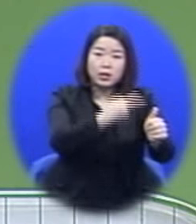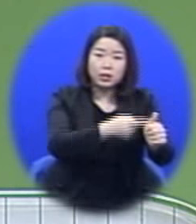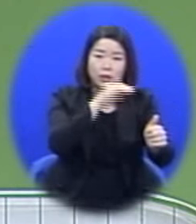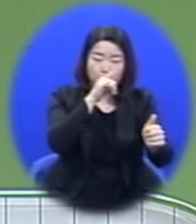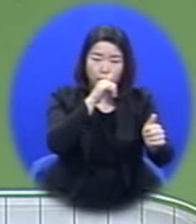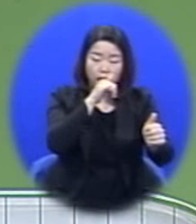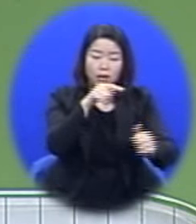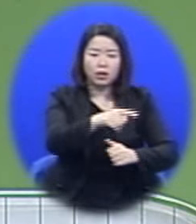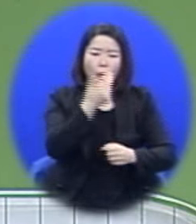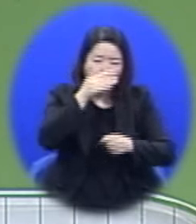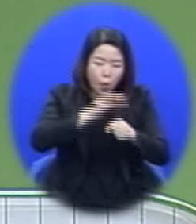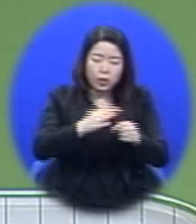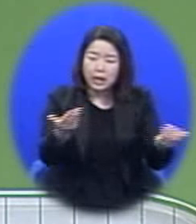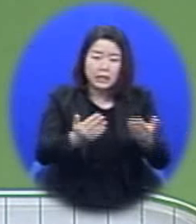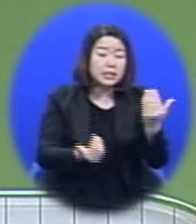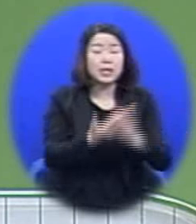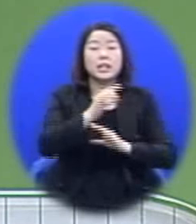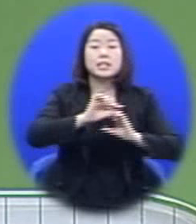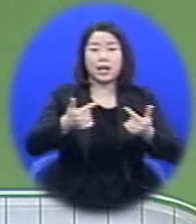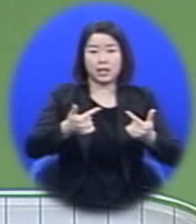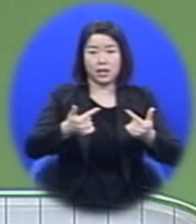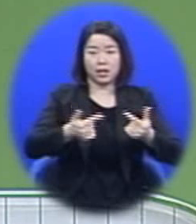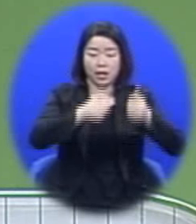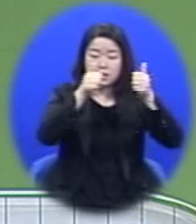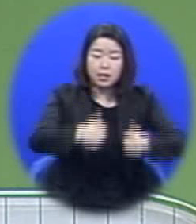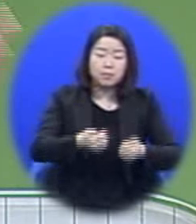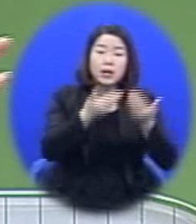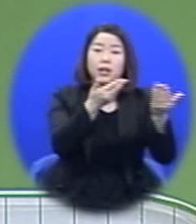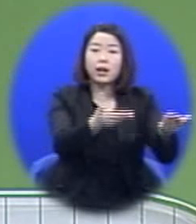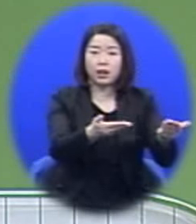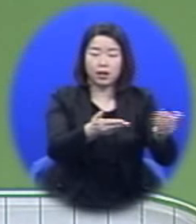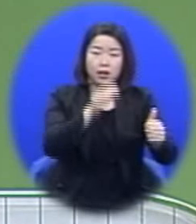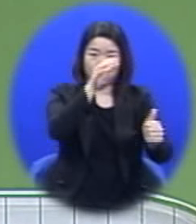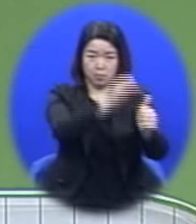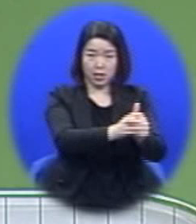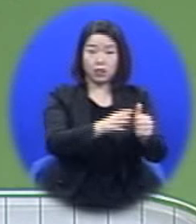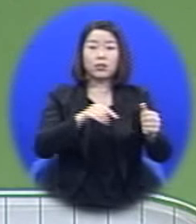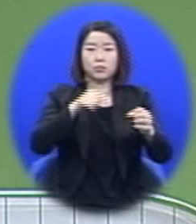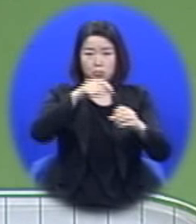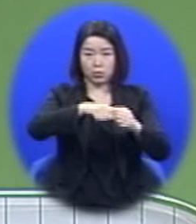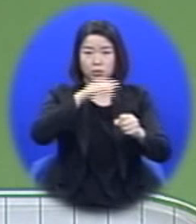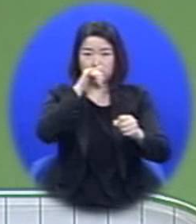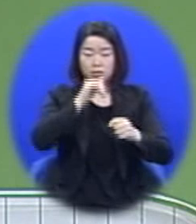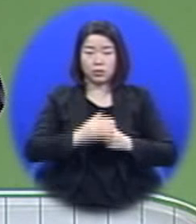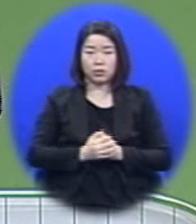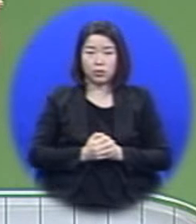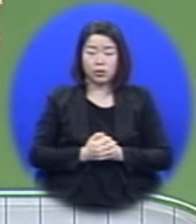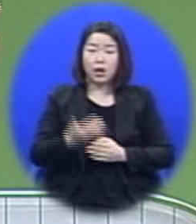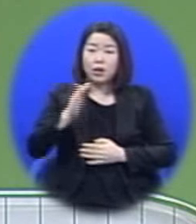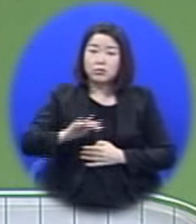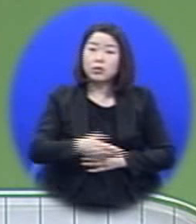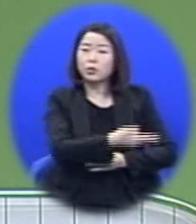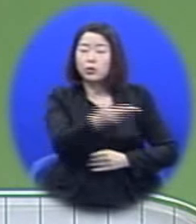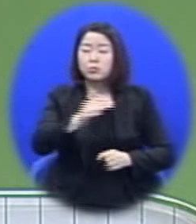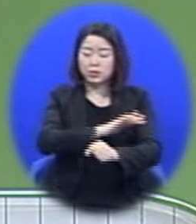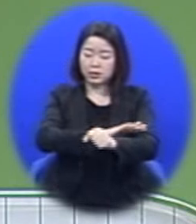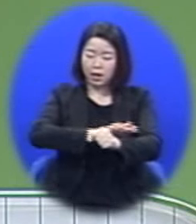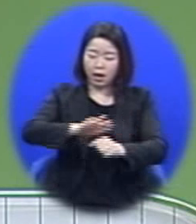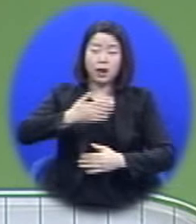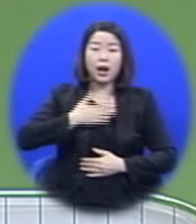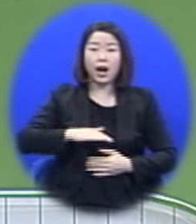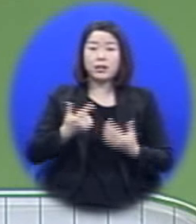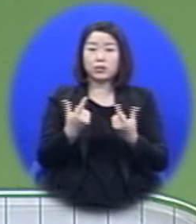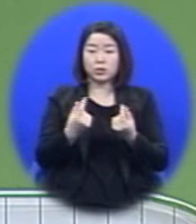일이 생기지 않게 해 주어라. 그런 뜻으로 하나님이 맡겨주셨다는 겁니다. 그런데 여러분 다 잘 알다시피